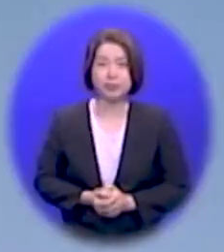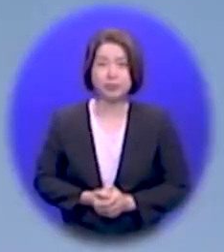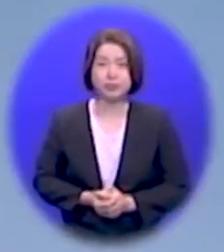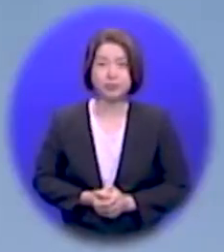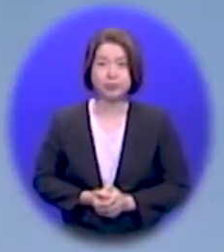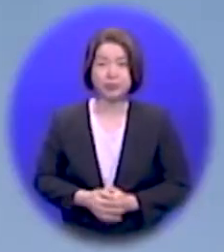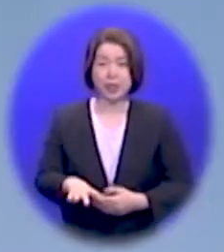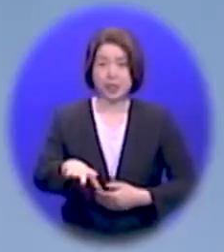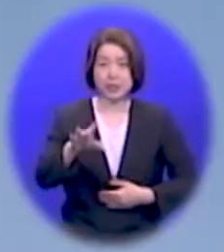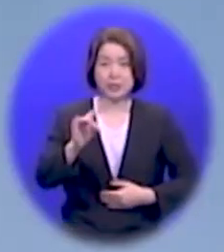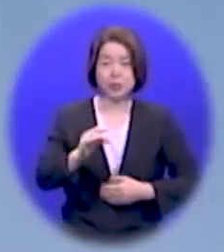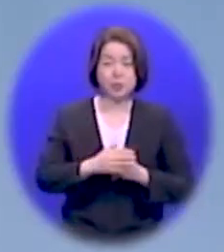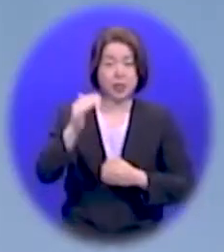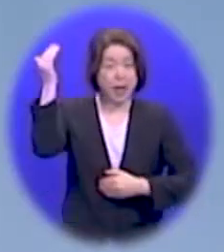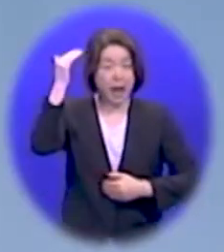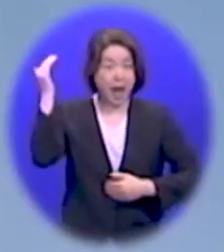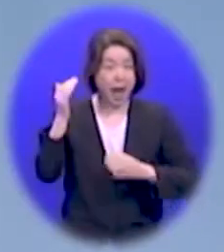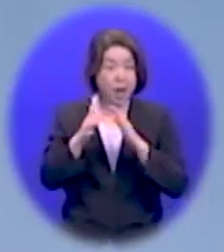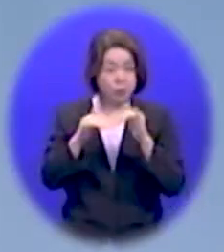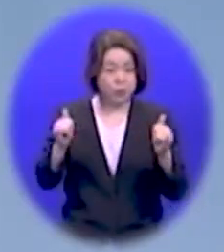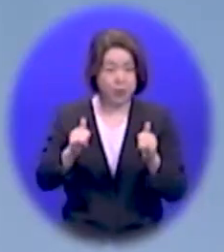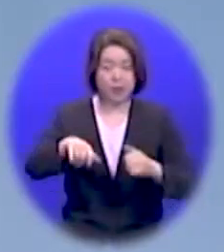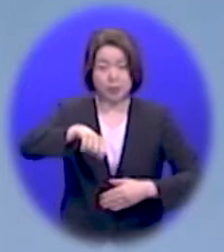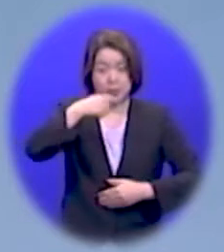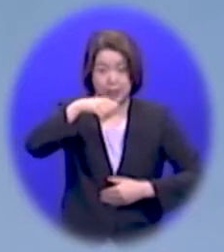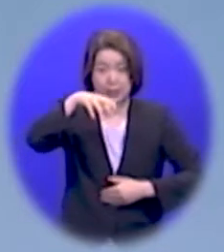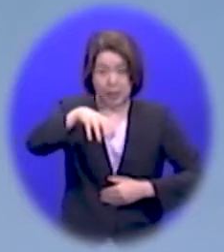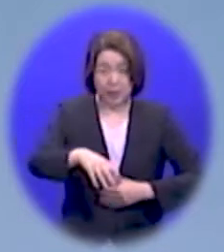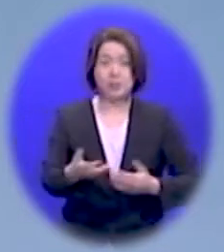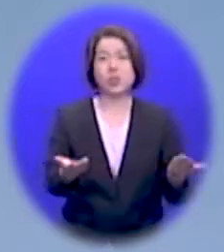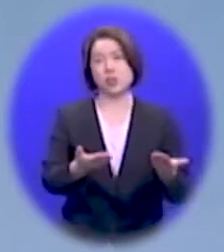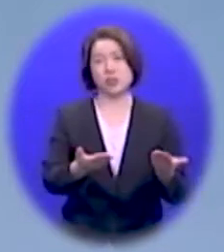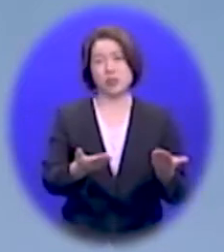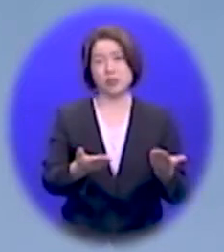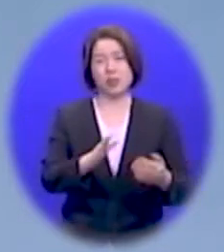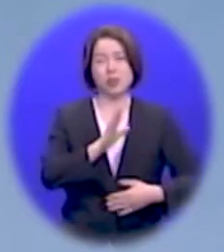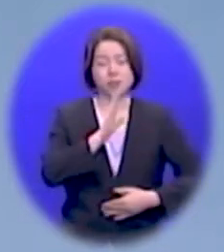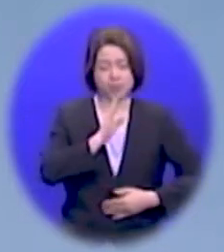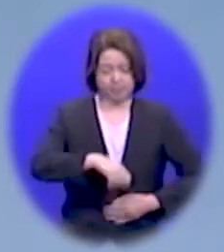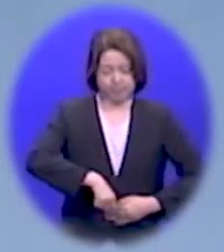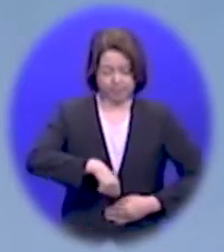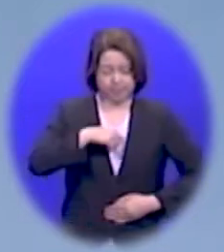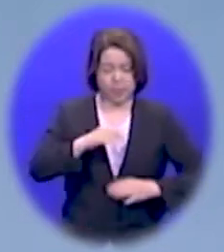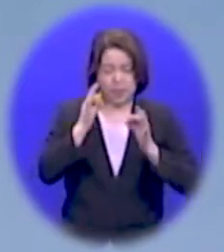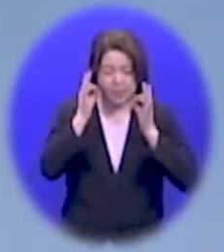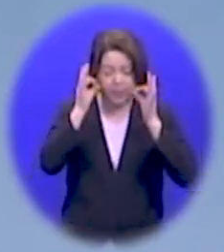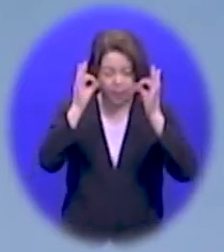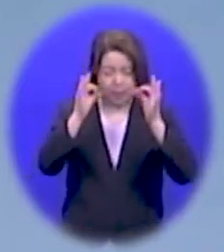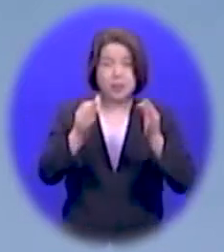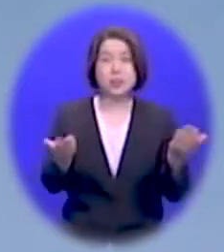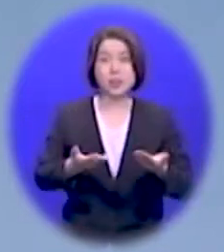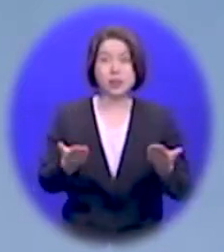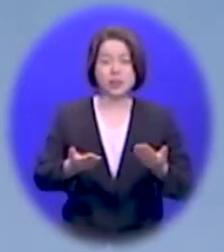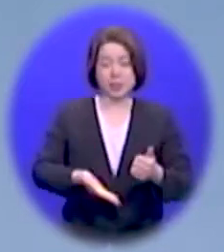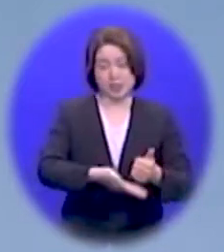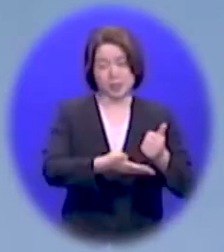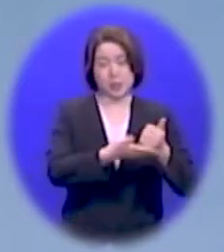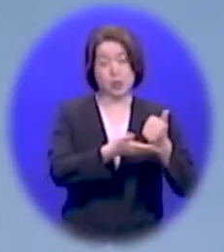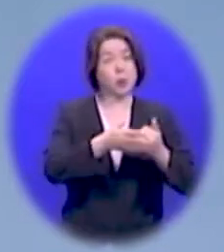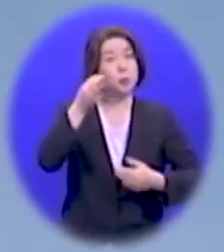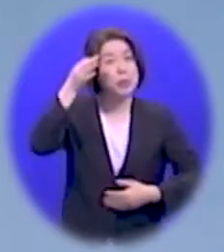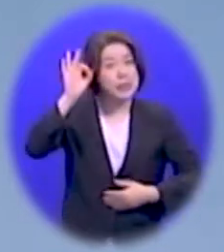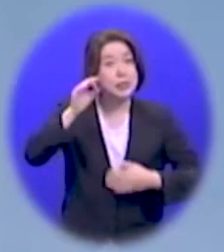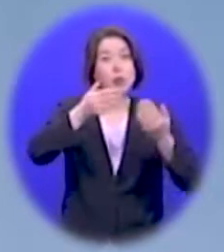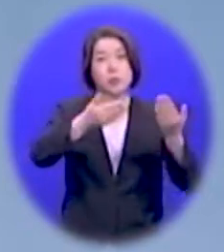처음에 한인 식당에서 일을 하게 되었는데 참 열심히 성실히 일을 하니까 칭찬도 받고 인정도 받았습니다